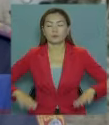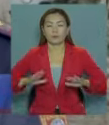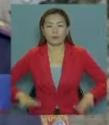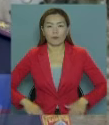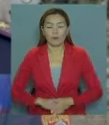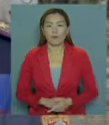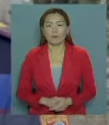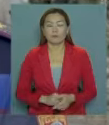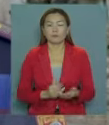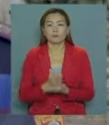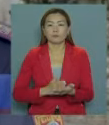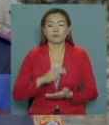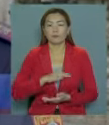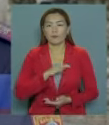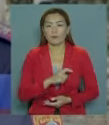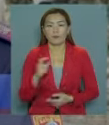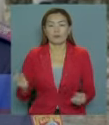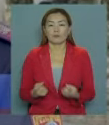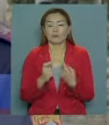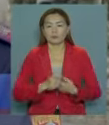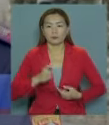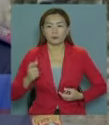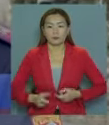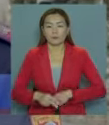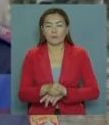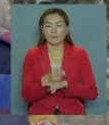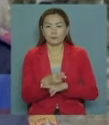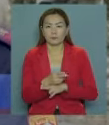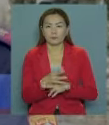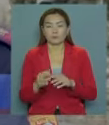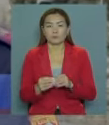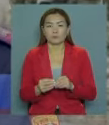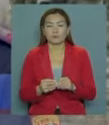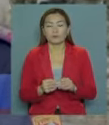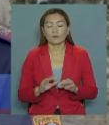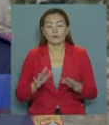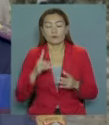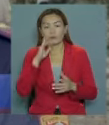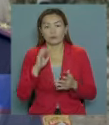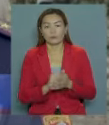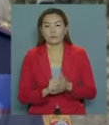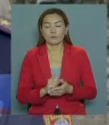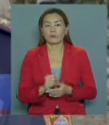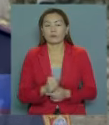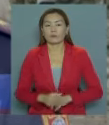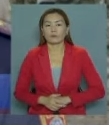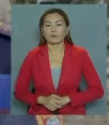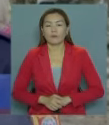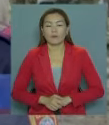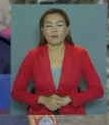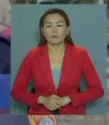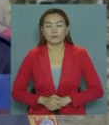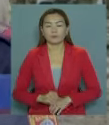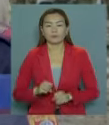жүрген қызмет, осы адамдар, қарапайым адамдарды, аңшыларды байқалған жағдайда оларға осы әкімшілік құқықтық